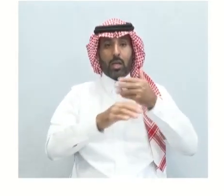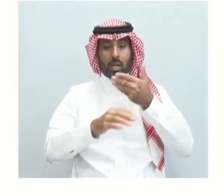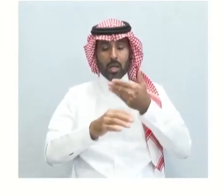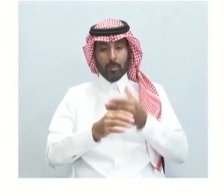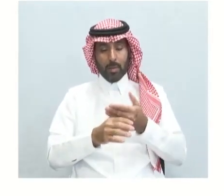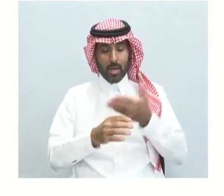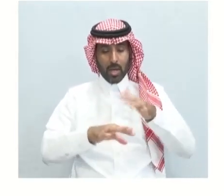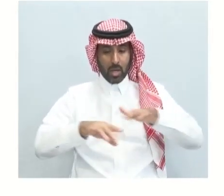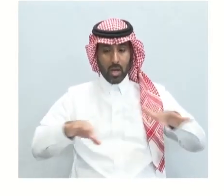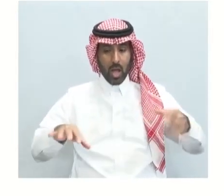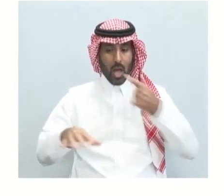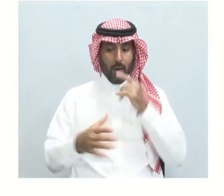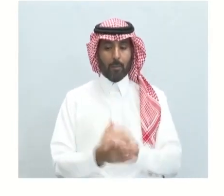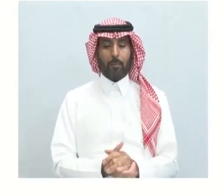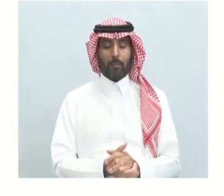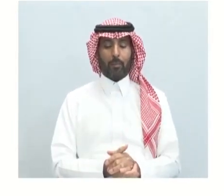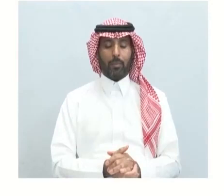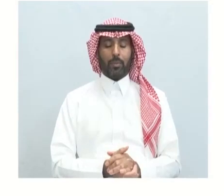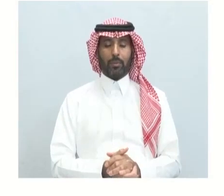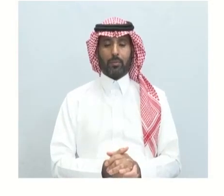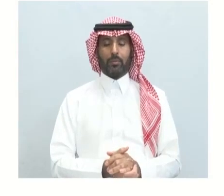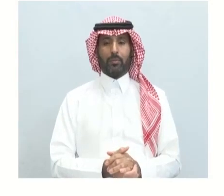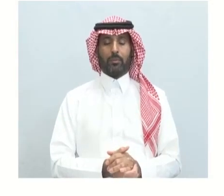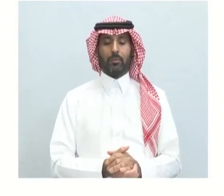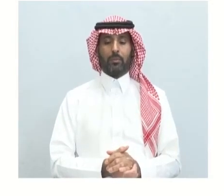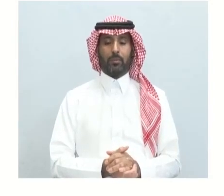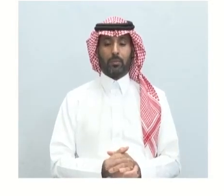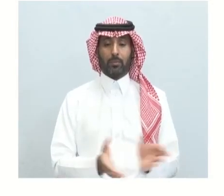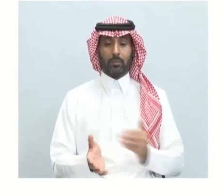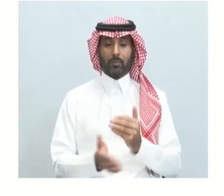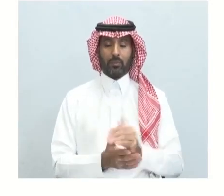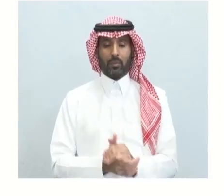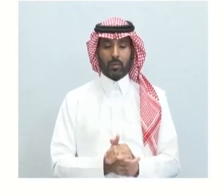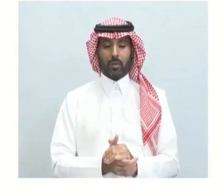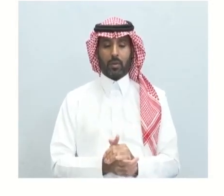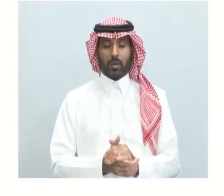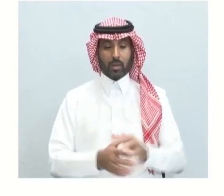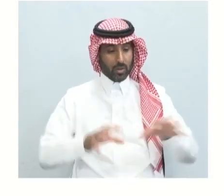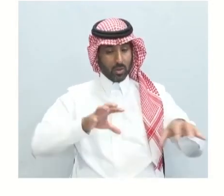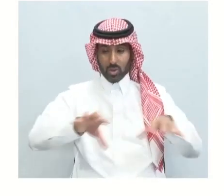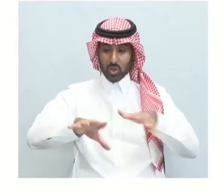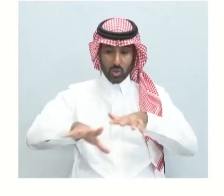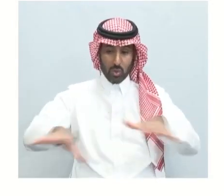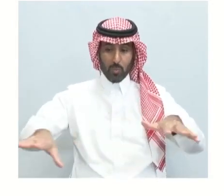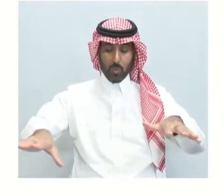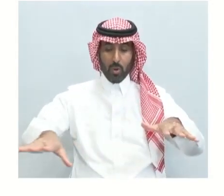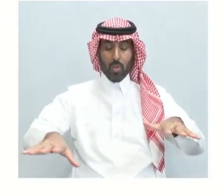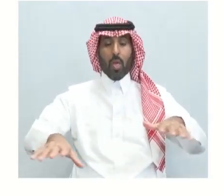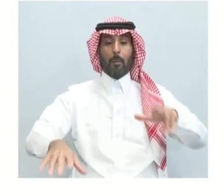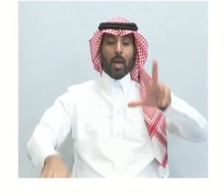الاحمر ايضا في اقليم الحرات اعزائي الطلبه حيث تنتشر معظم